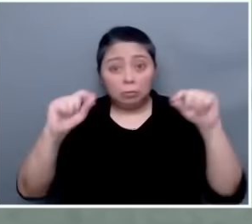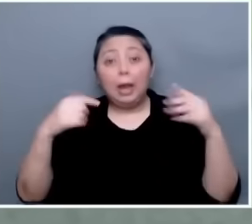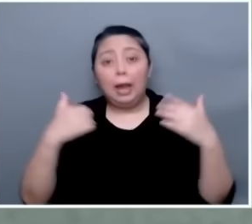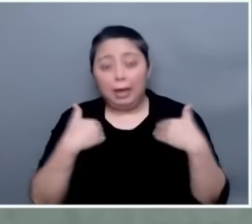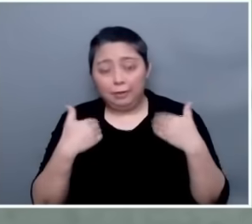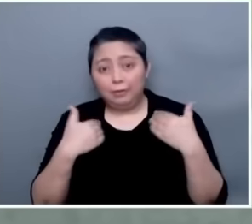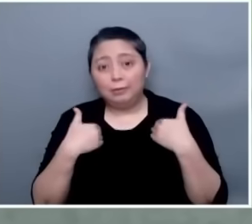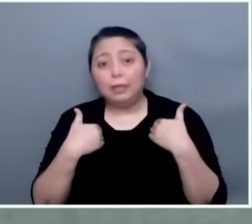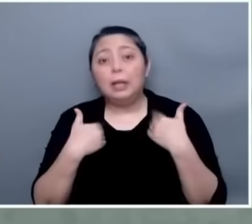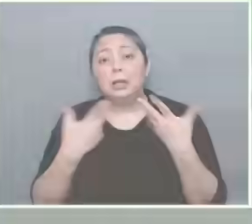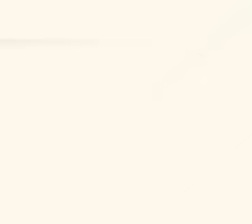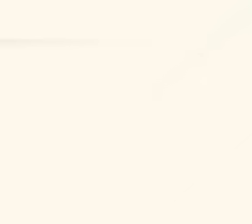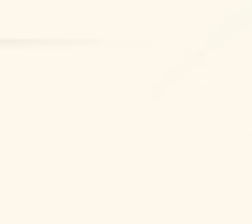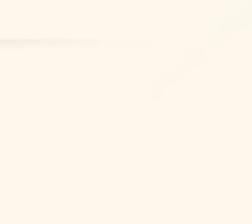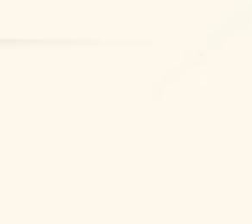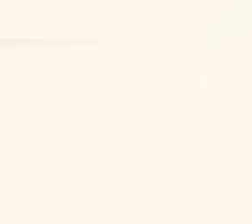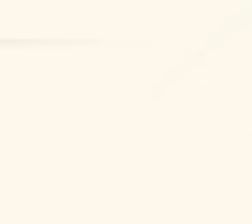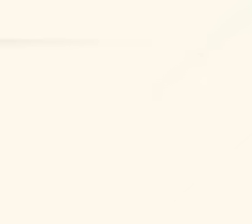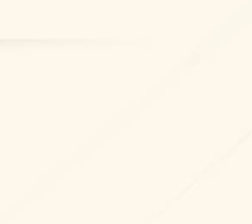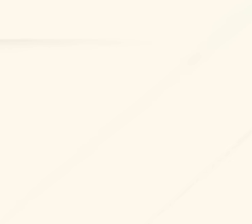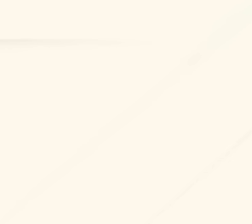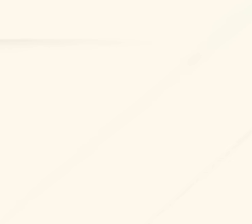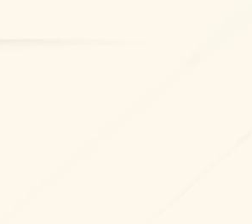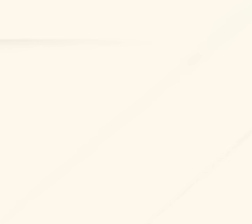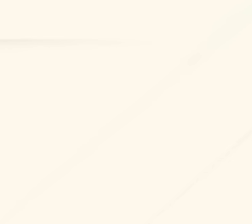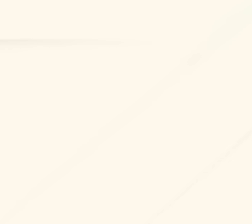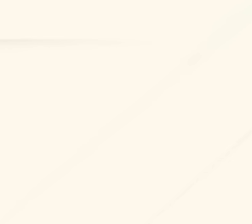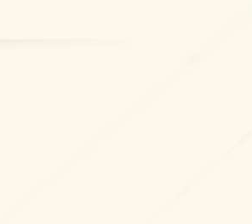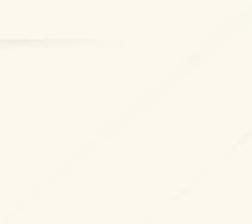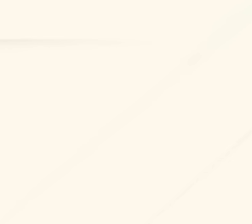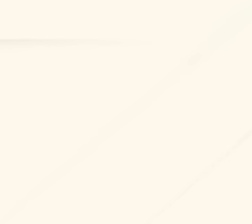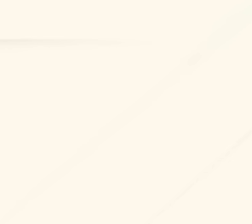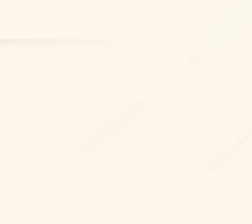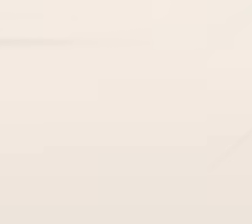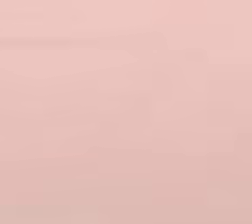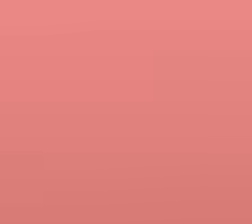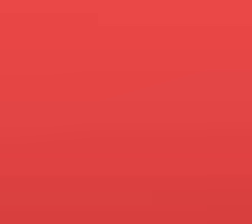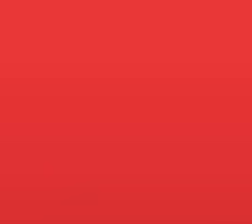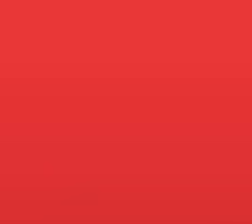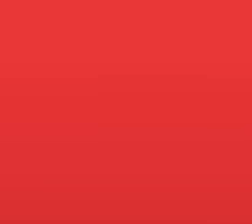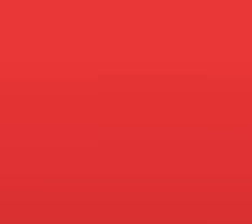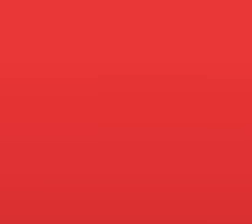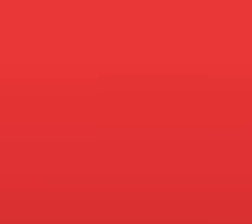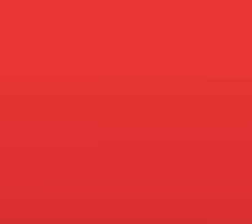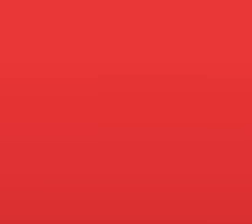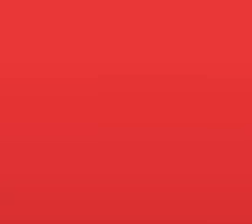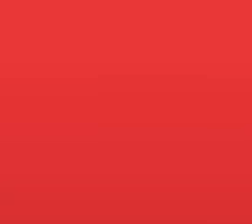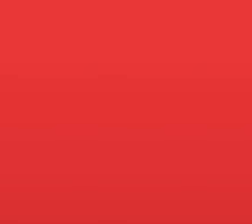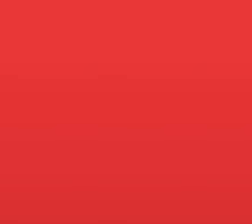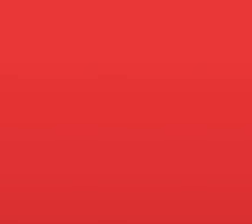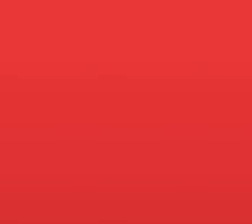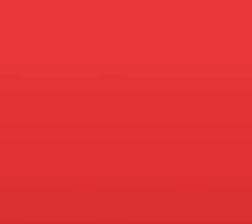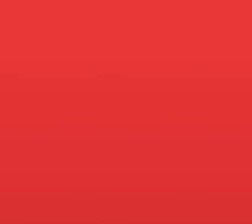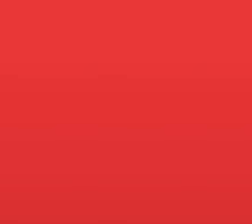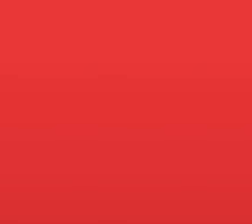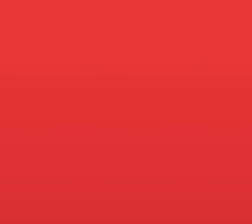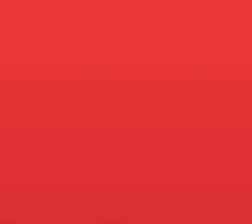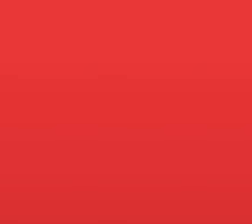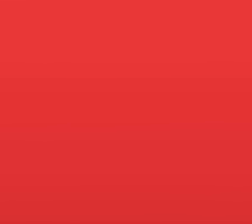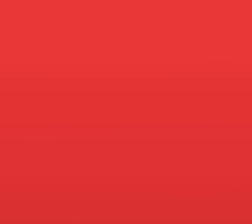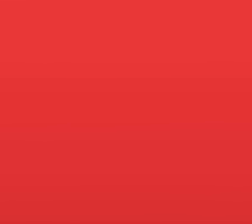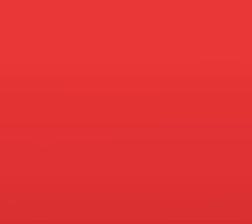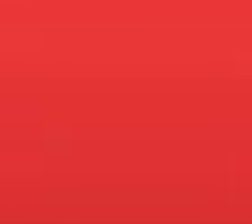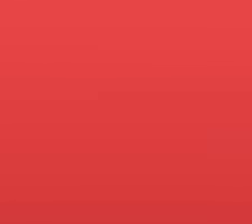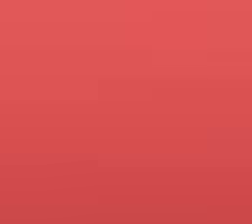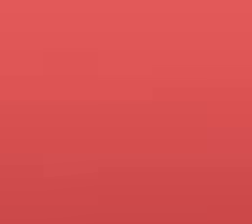ng ABS-CBN Foundation na malapit sa ating mga puso. Pumunta lamang po sa paskoparasapilipino.com